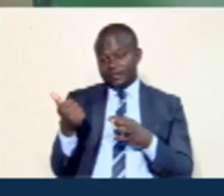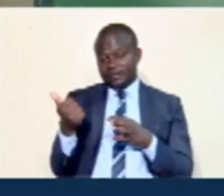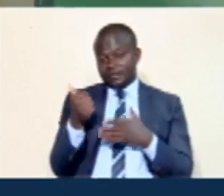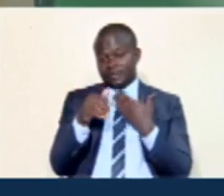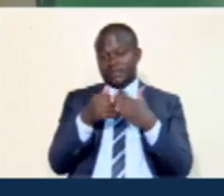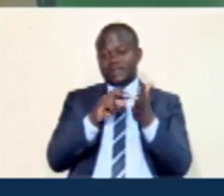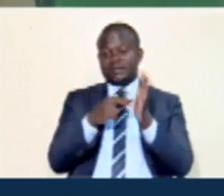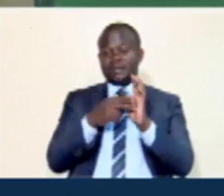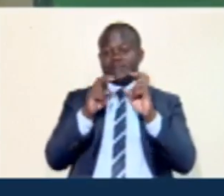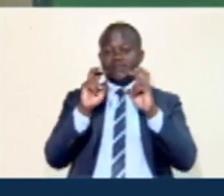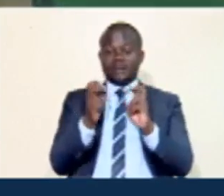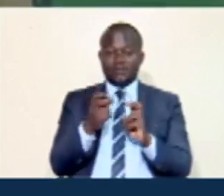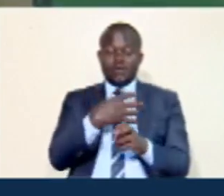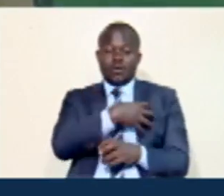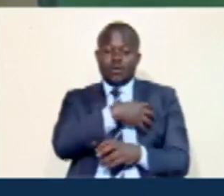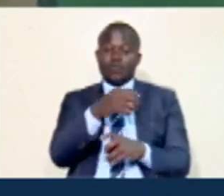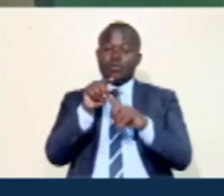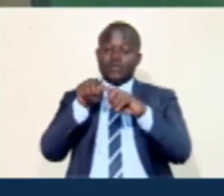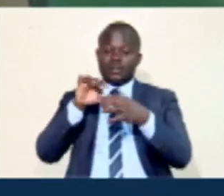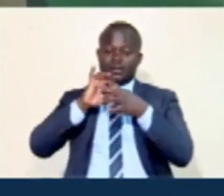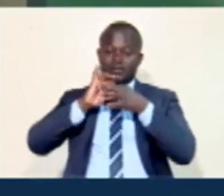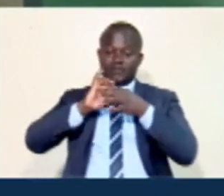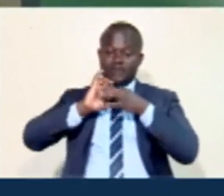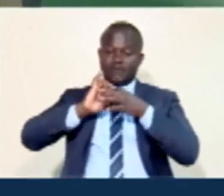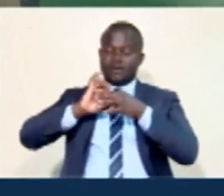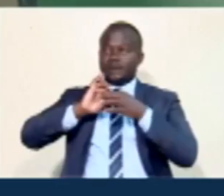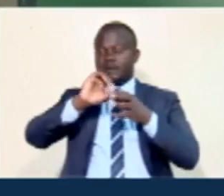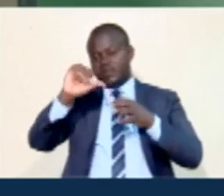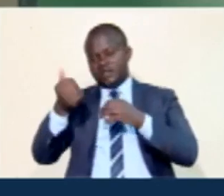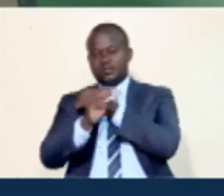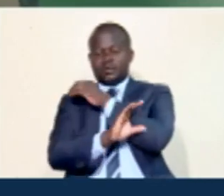Ni ukuvuga ko ari ubukungu nyine bushingiye kuri diplomasi.